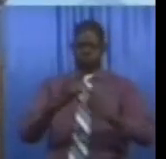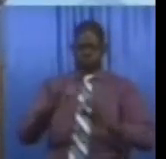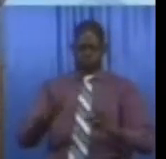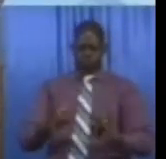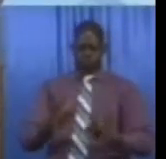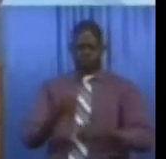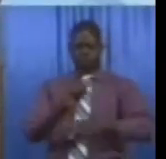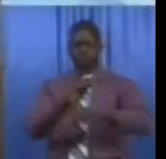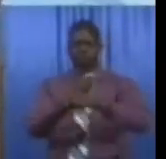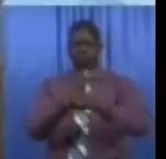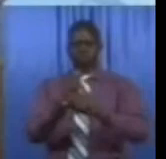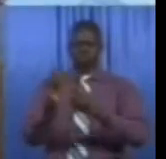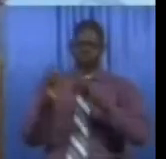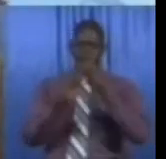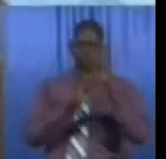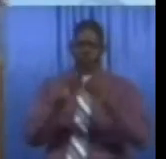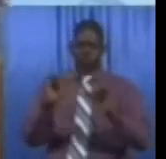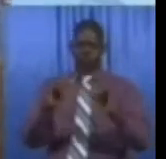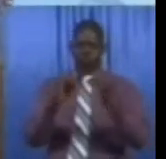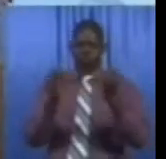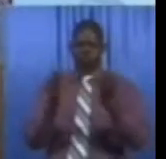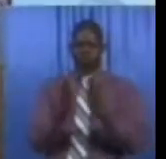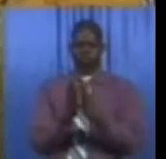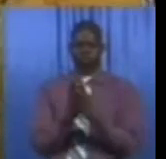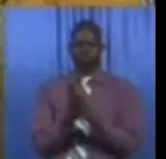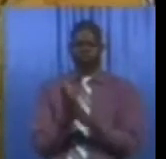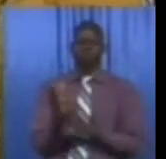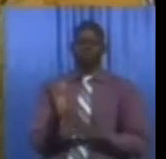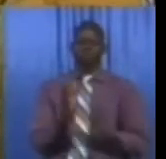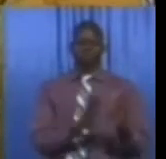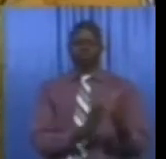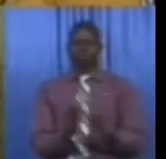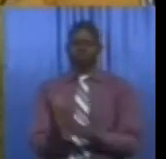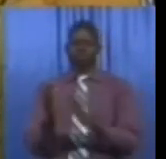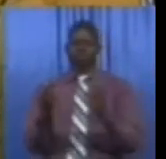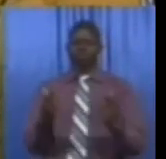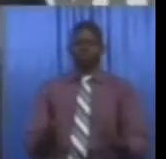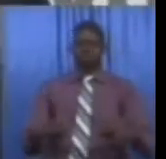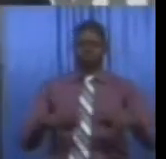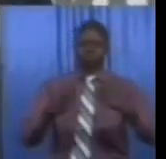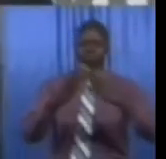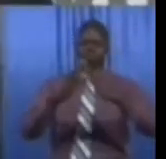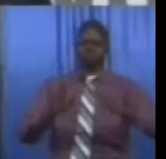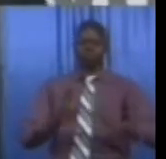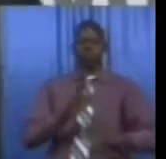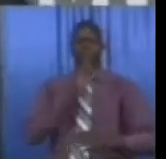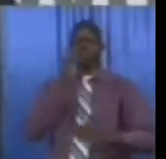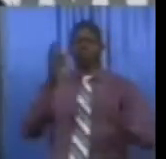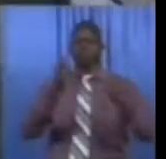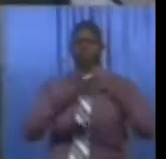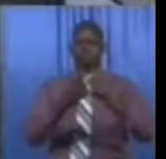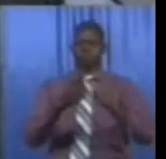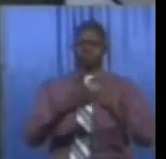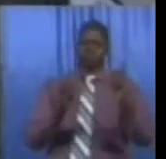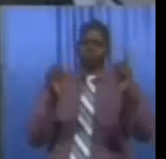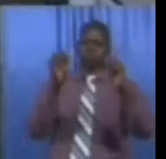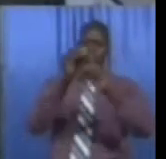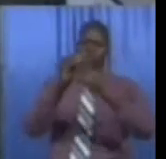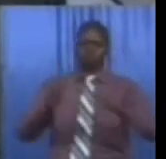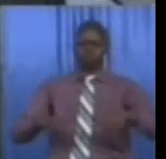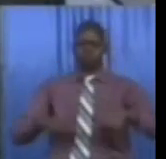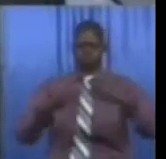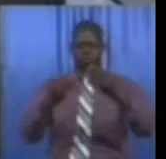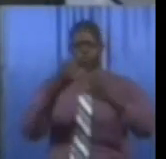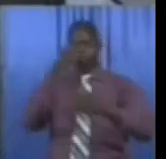exprimé sur des questions d'actualité. C'est l'aménagement des zones industrielles qui était d'abord le premier objectif qu'on nous avait assigné parce